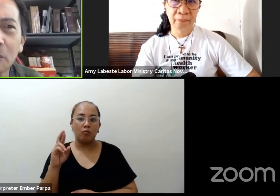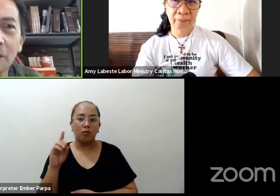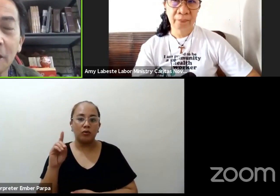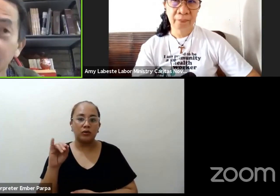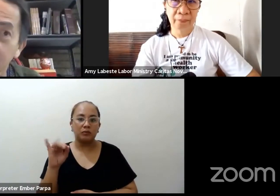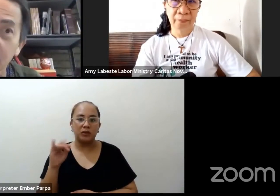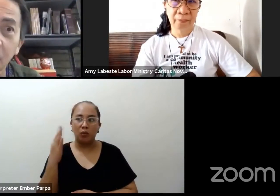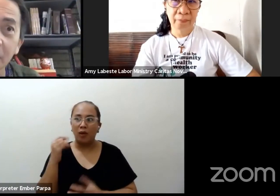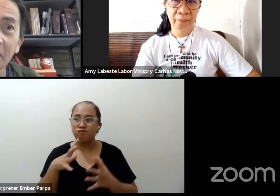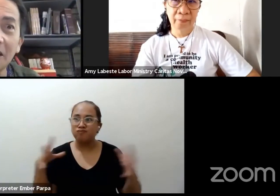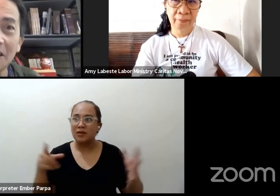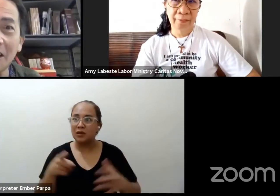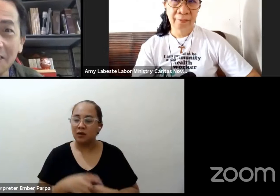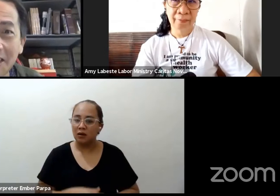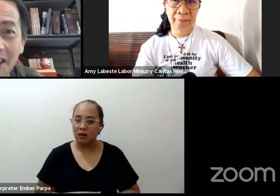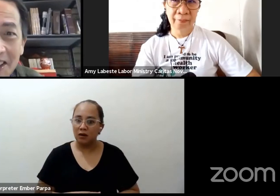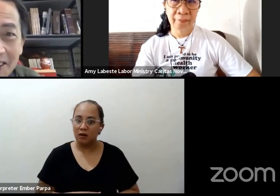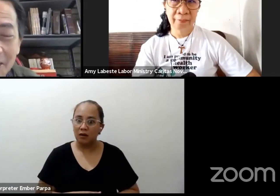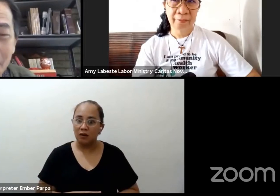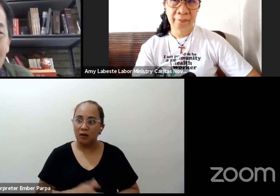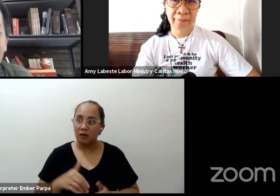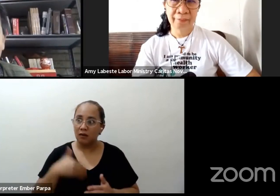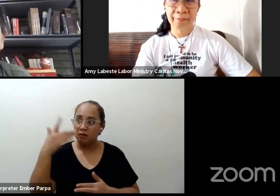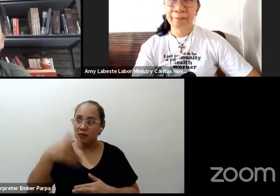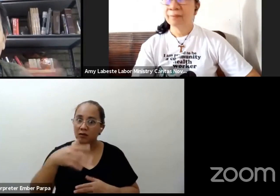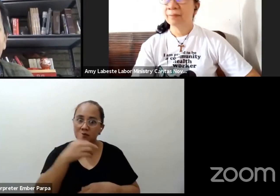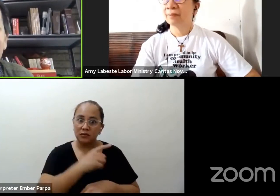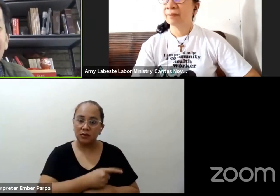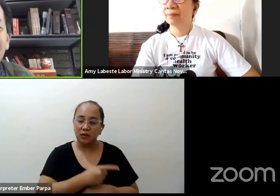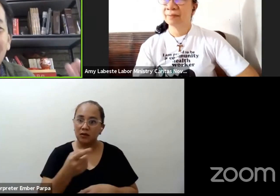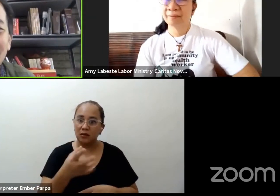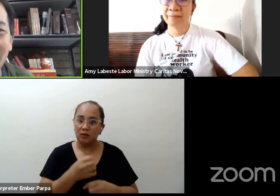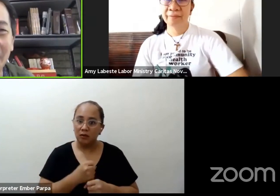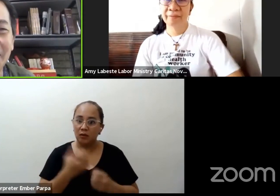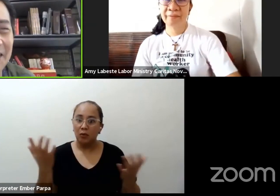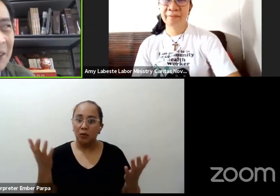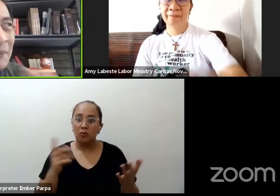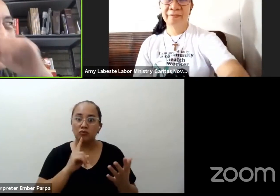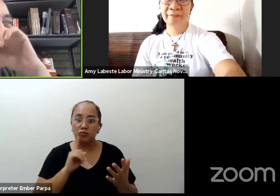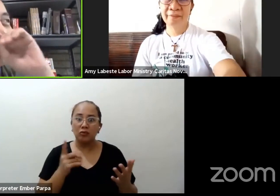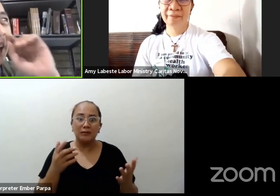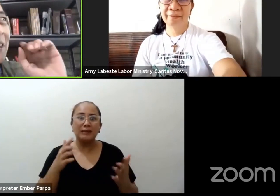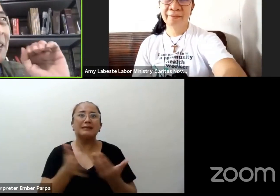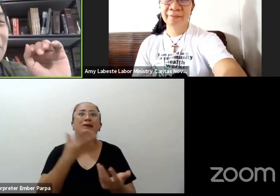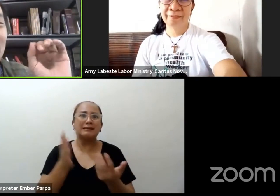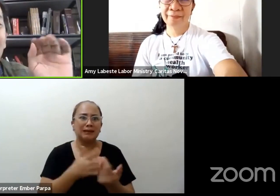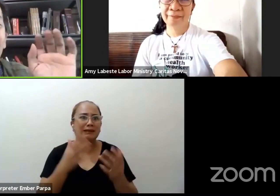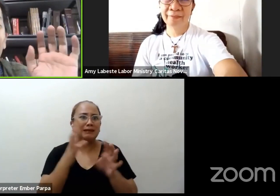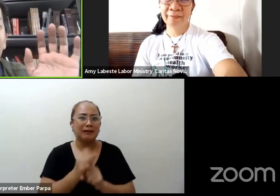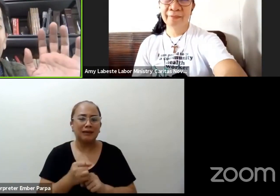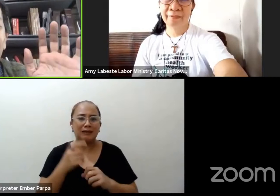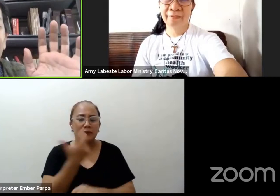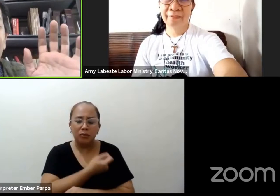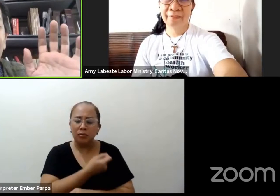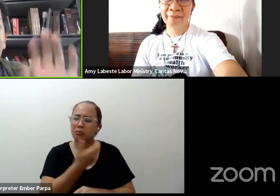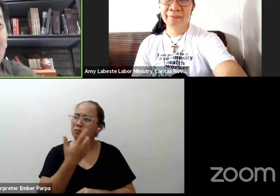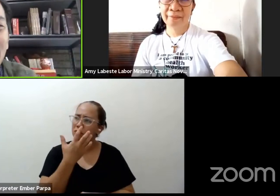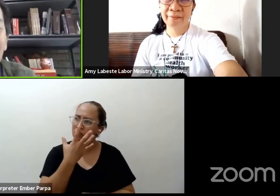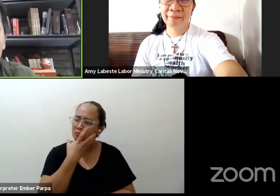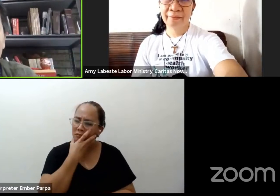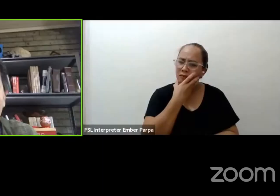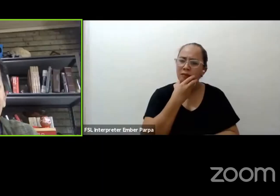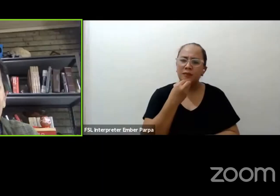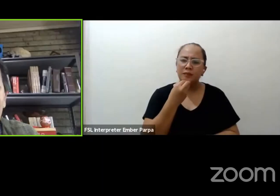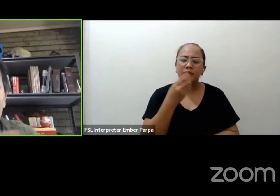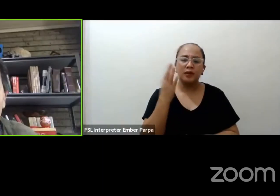kasi ninyo." Ikaw vaccine the next day, no? As arbitrarily as that, no? So ang